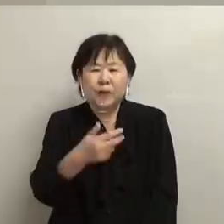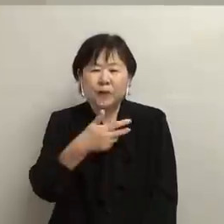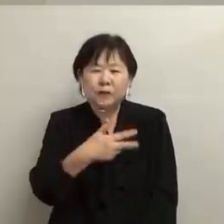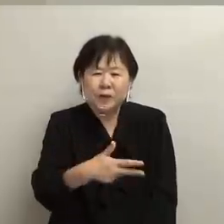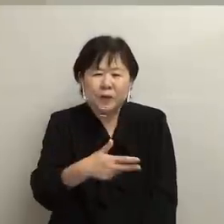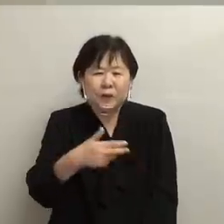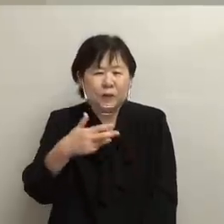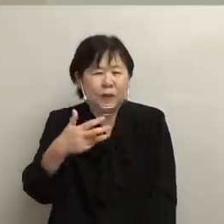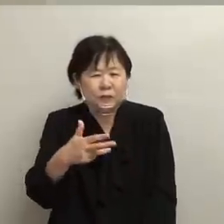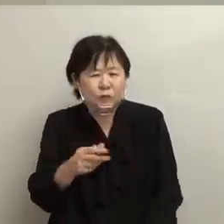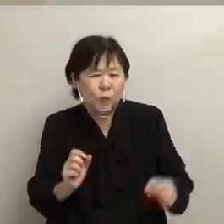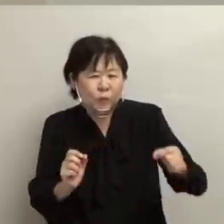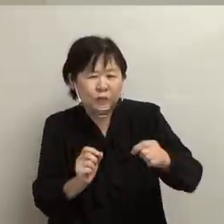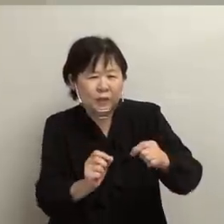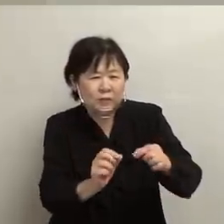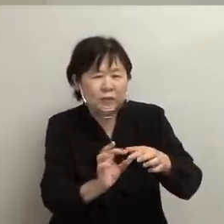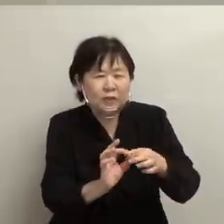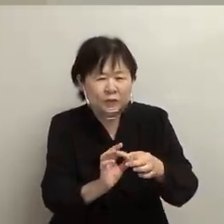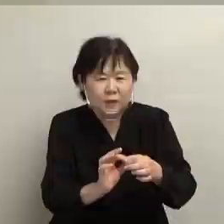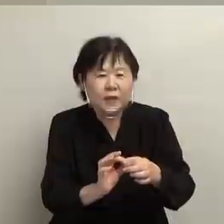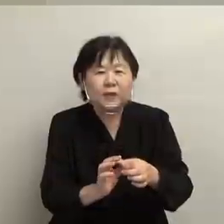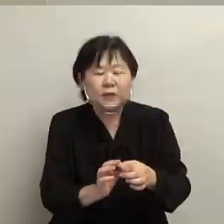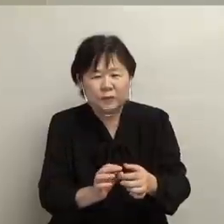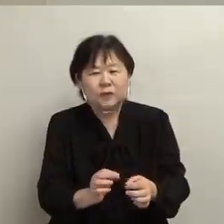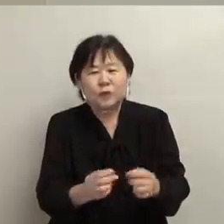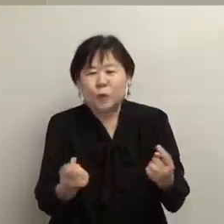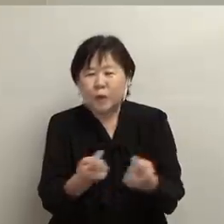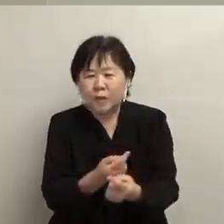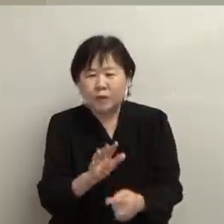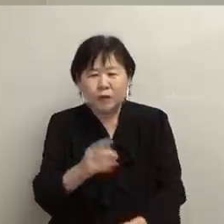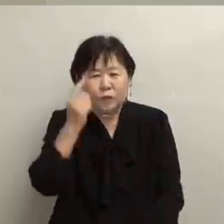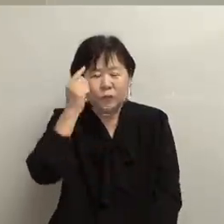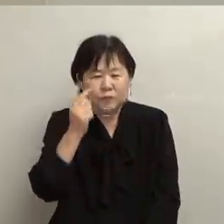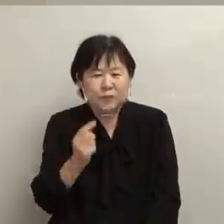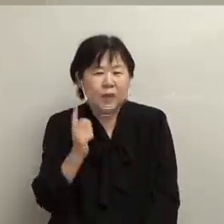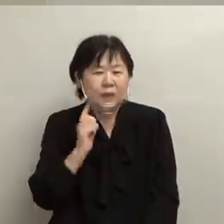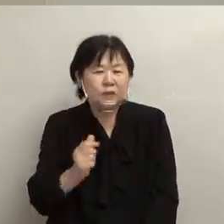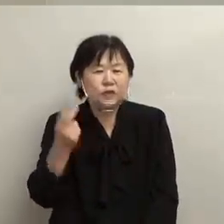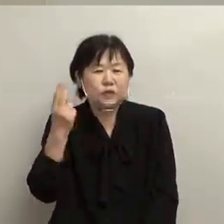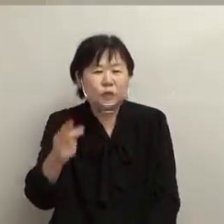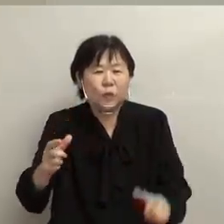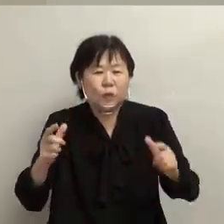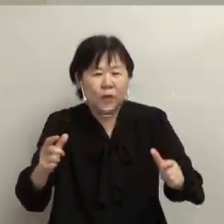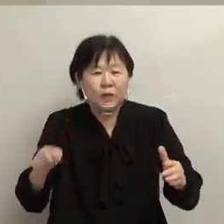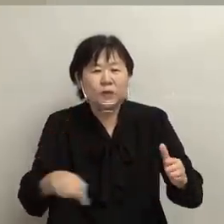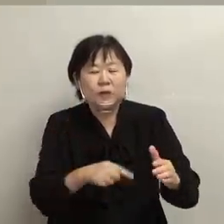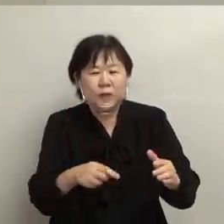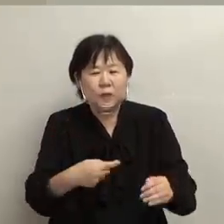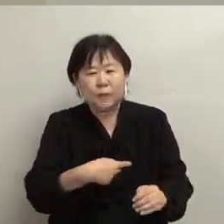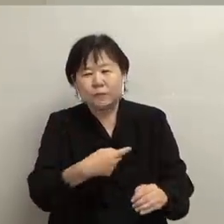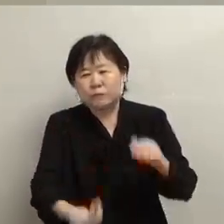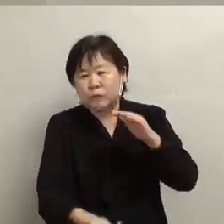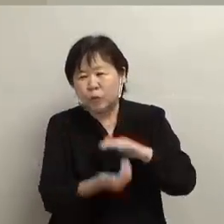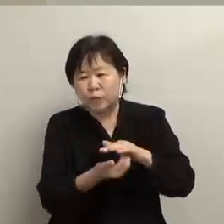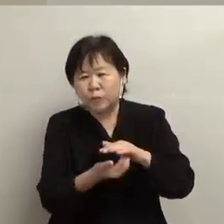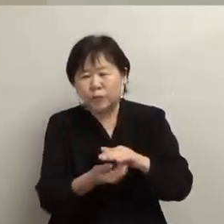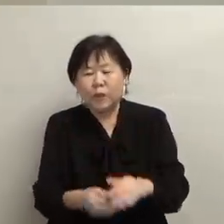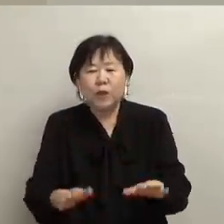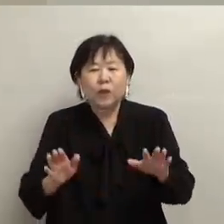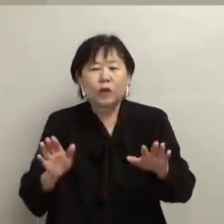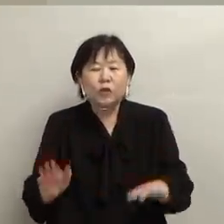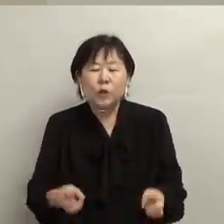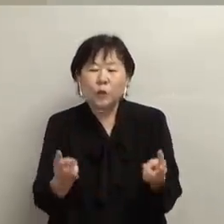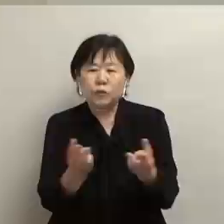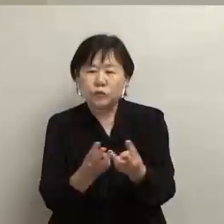近づいてますからこれはもう動きやすいということですけどもあのこれはもう首都圏では一番高いせ手術で今日も最新の数字を